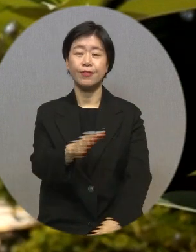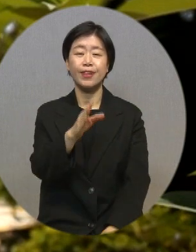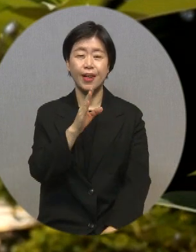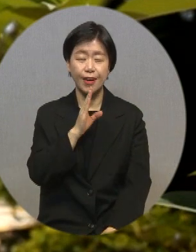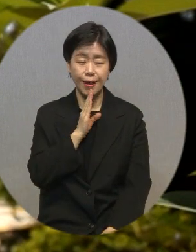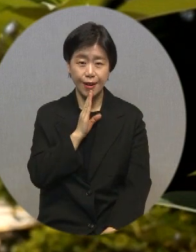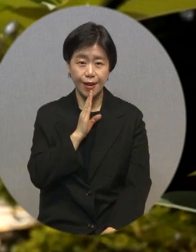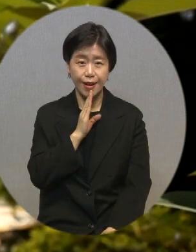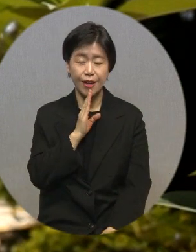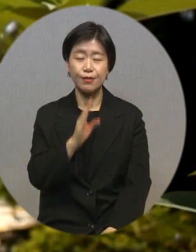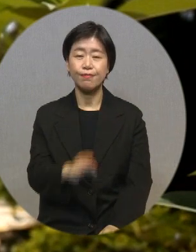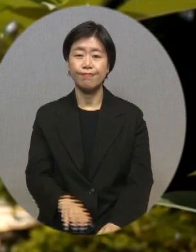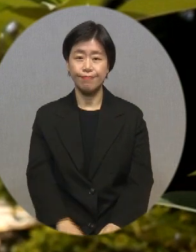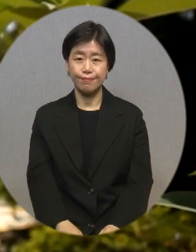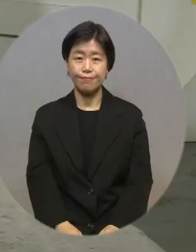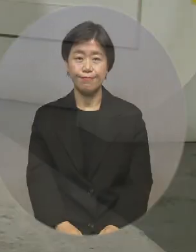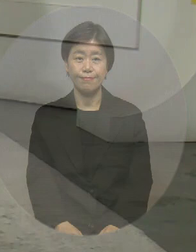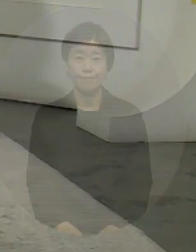친구랍니다.